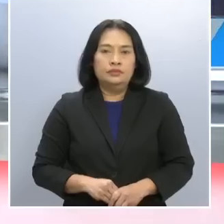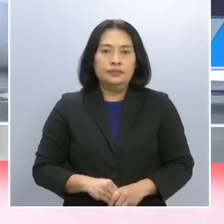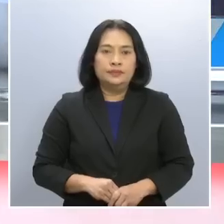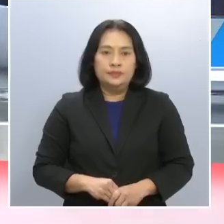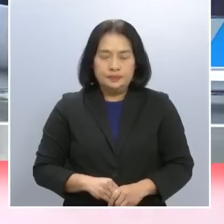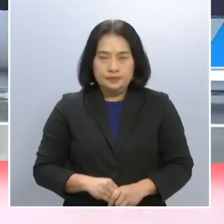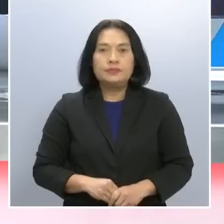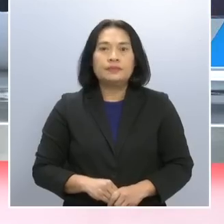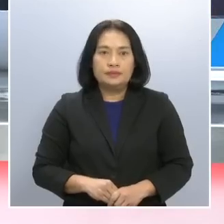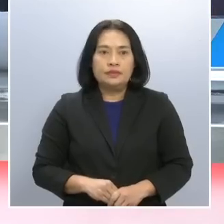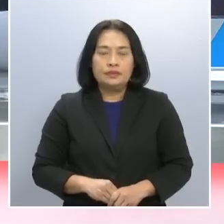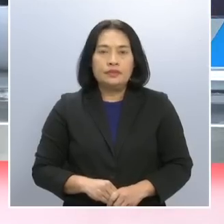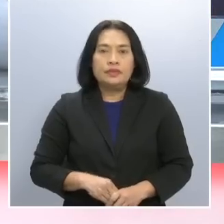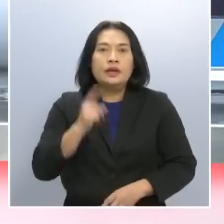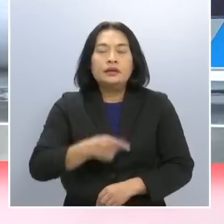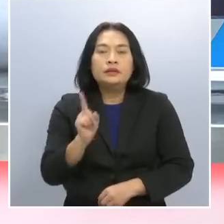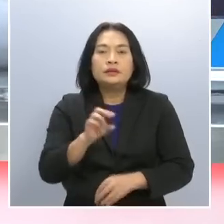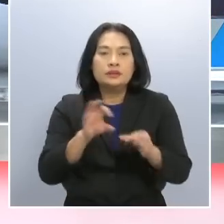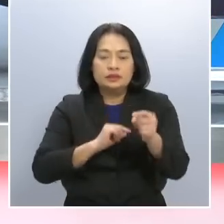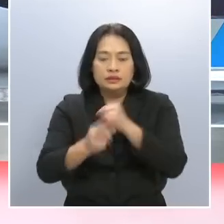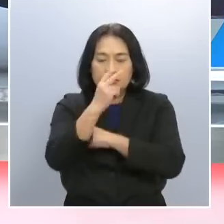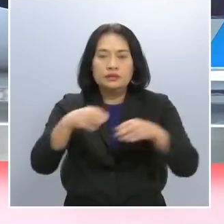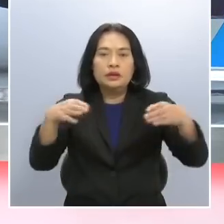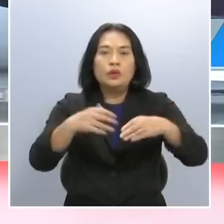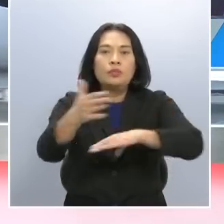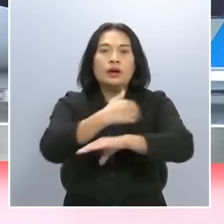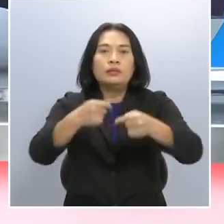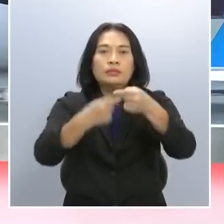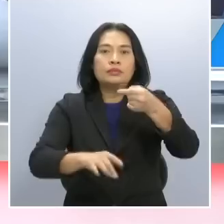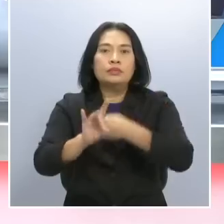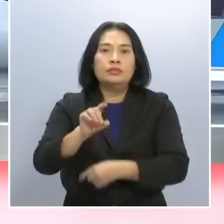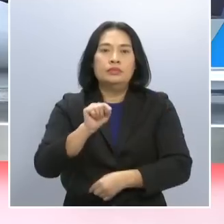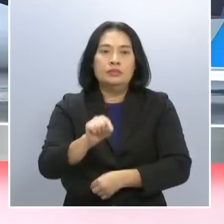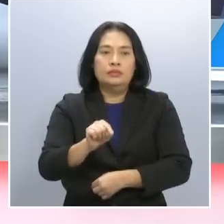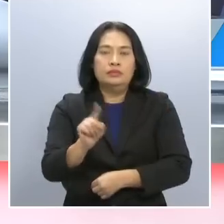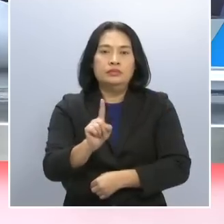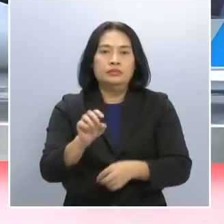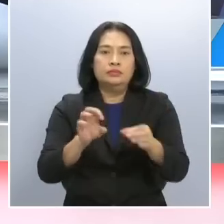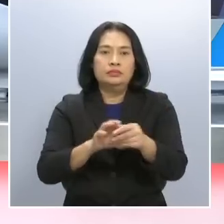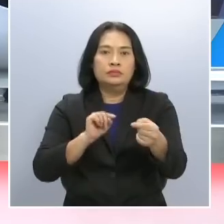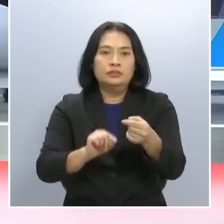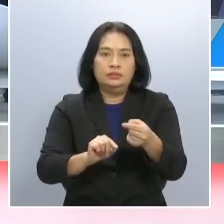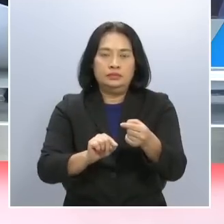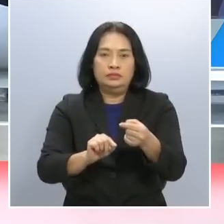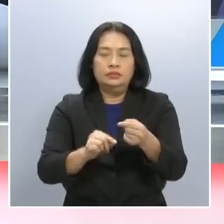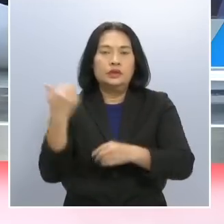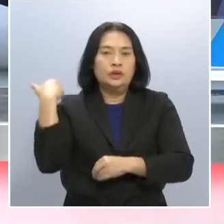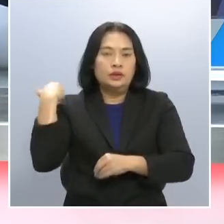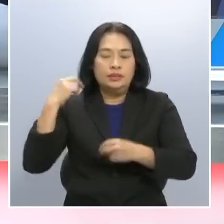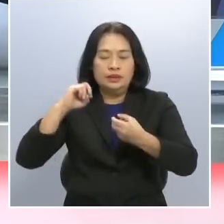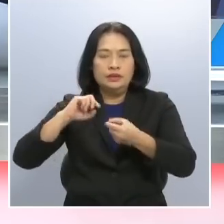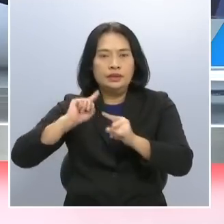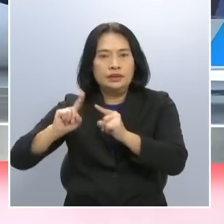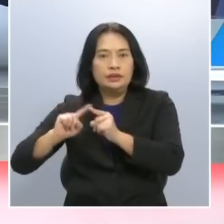จริงๆแล้วดูเหมือนว่า8พรรคร่วมเนี่ยน่าจะมีประเด็นฟาดกับอีกพรรคที่เหลือนะครับที่เ